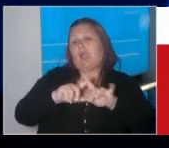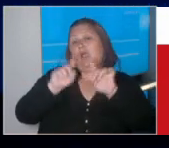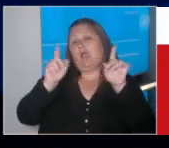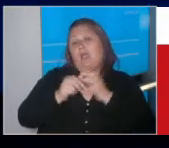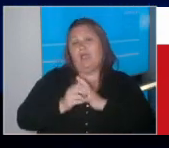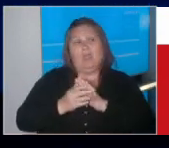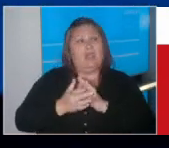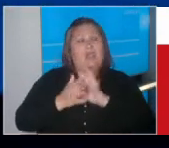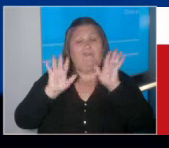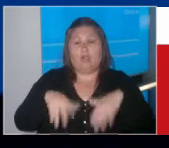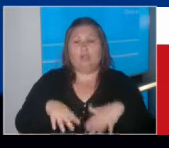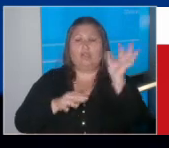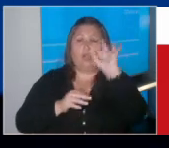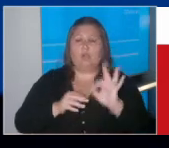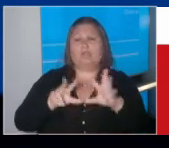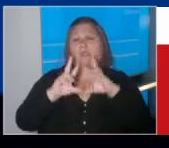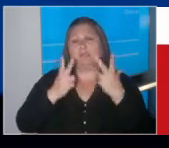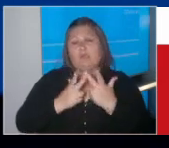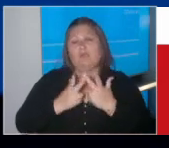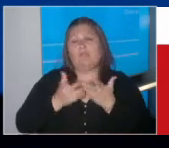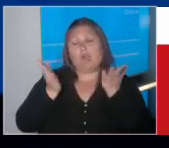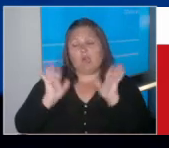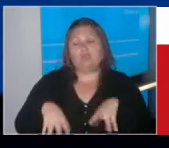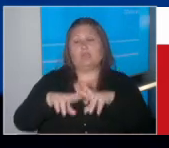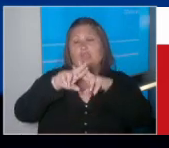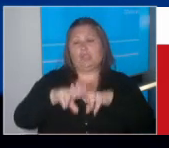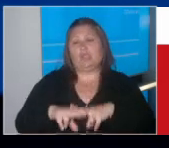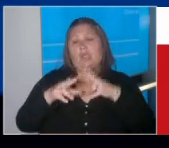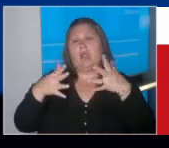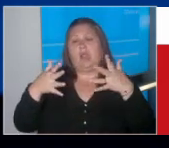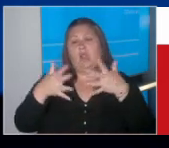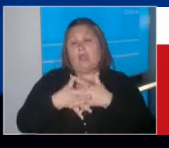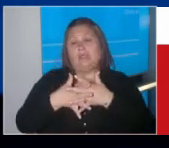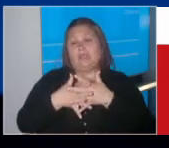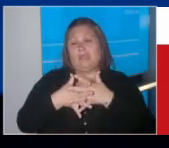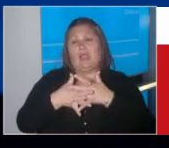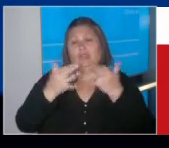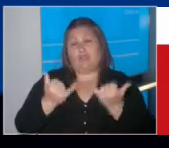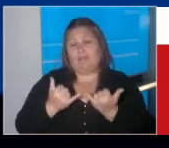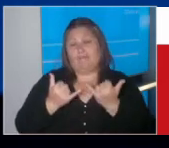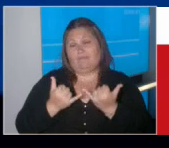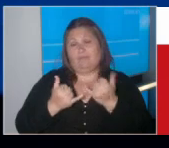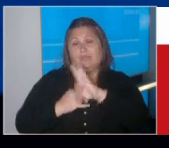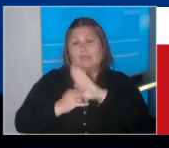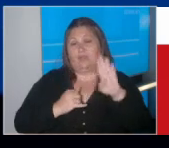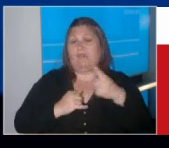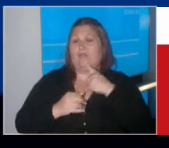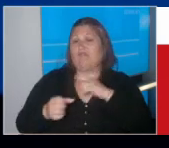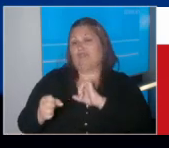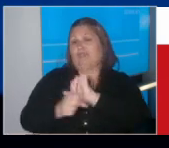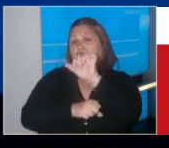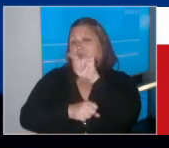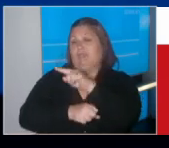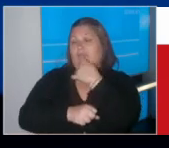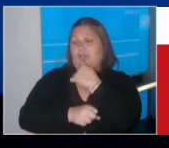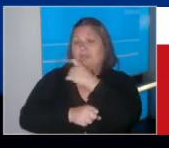אצל אחוז ניכר מהציבור. ובכל זאת, מה שנשאר לקואליציה הנוכחית למתנגדיו של נתניהו, זה לטעון פשוט לגביו. אתה